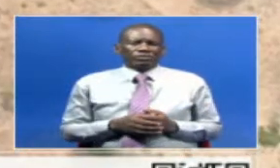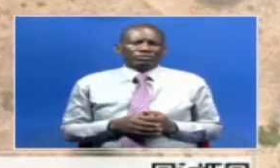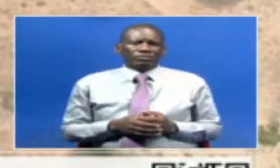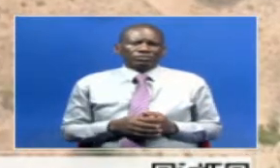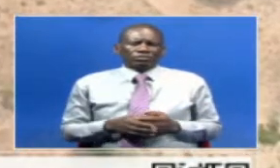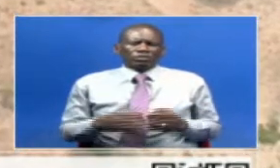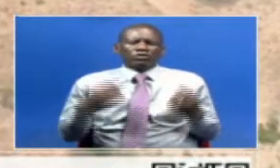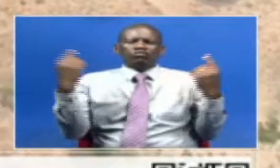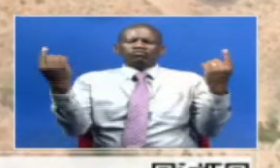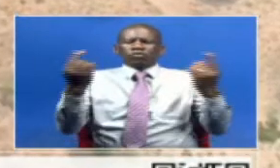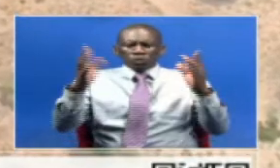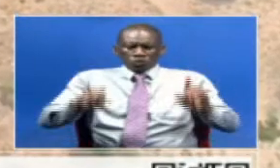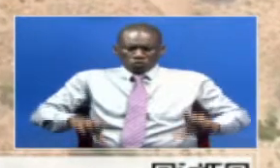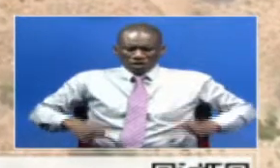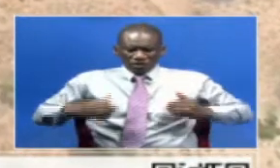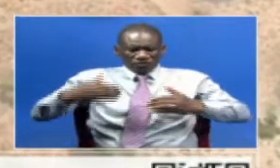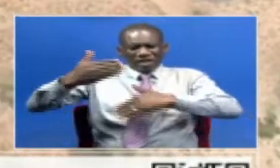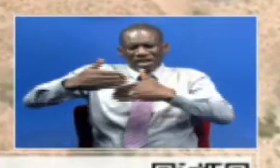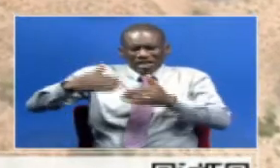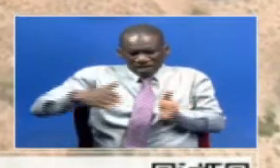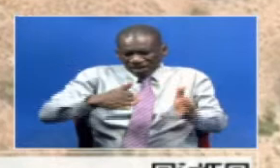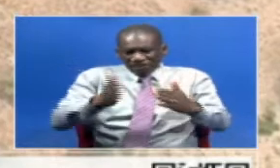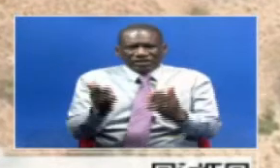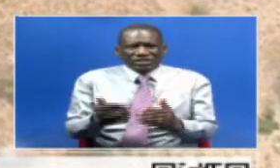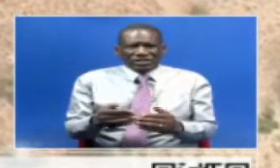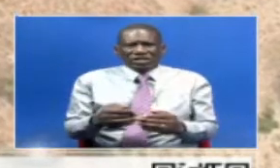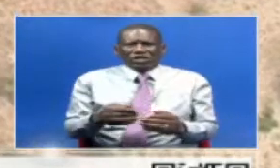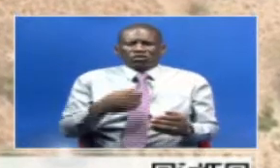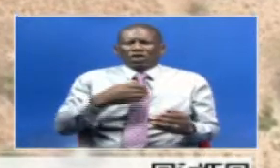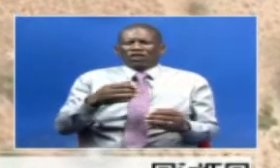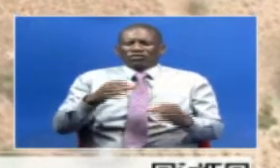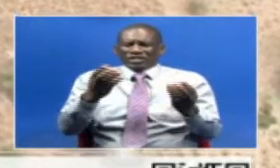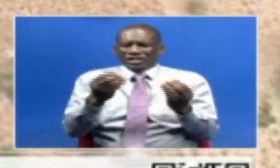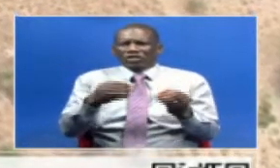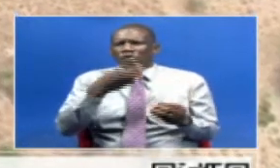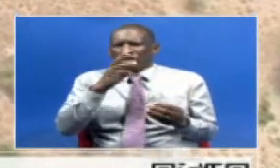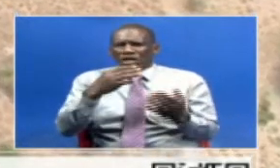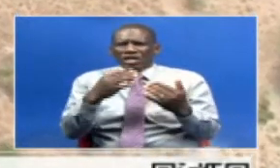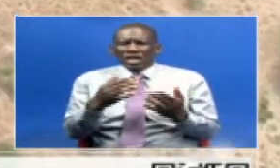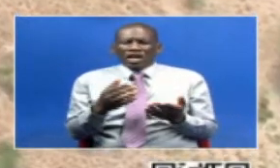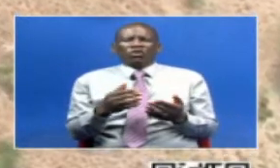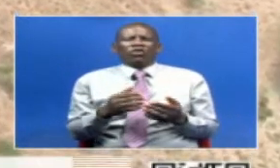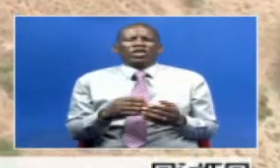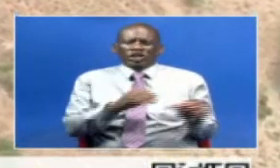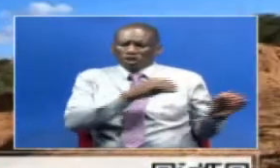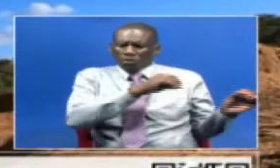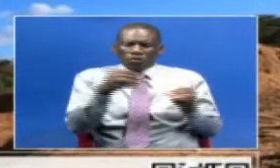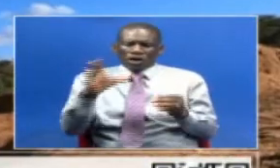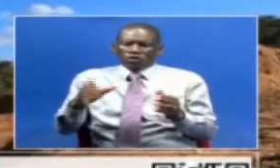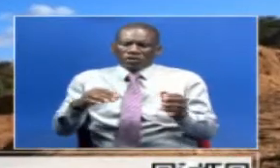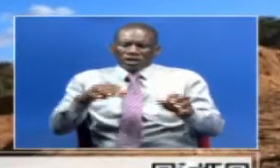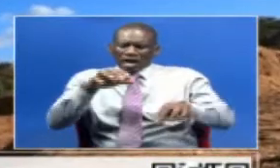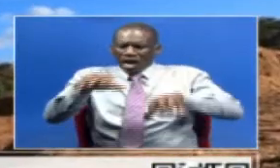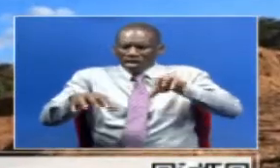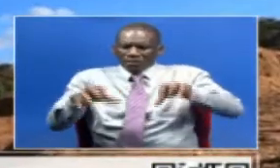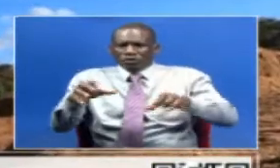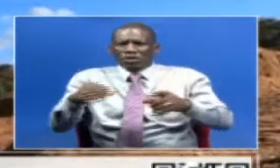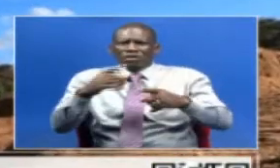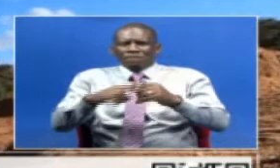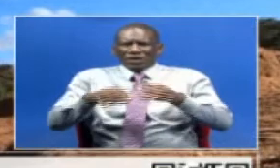Wafugaji walioishi kando kando mwa mito kupata maji kwa urahisi sasa wanalazimika kuhama na mifugo wao, ila